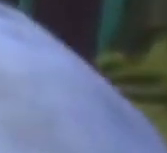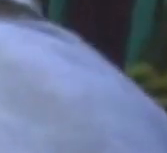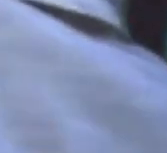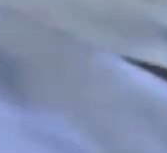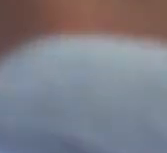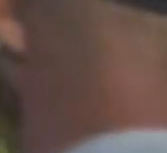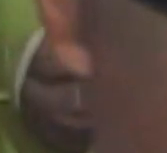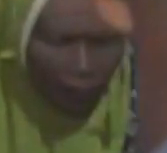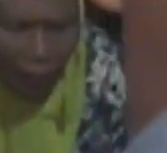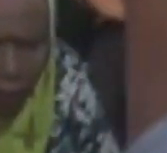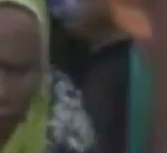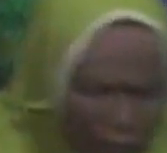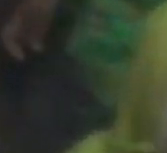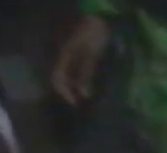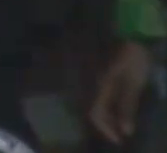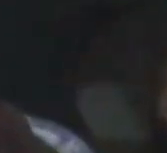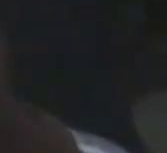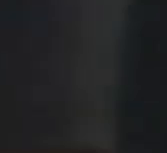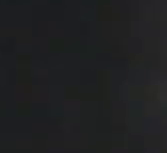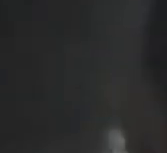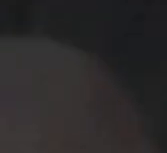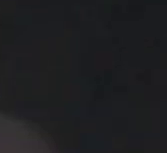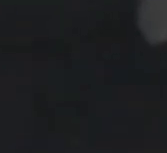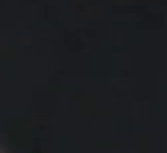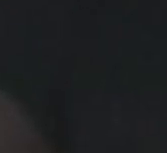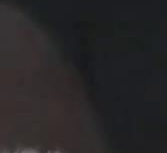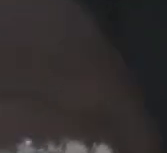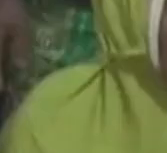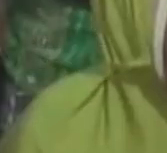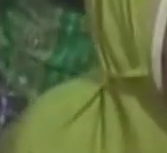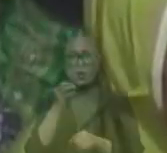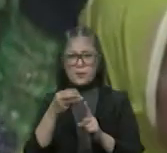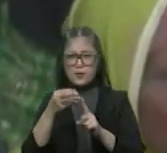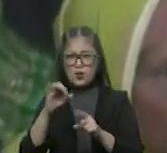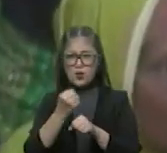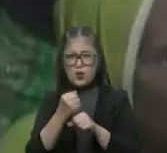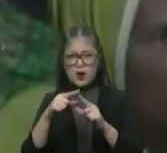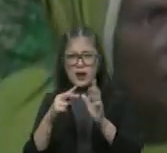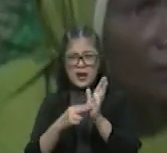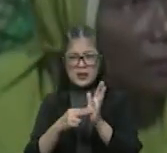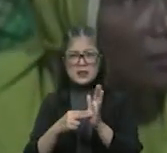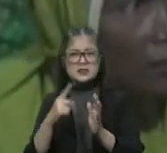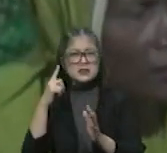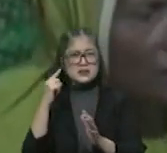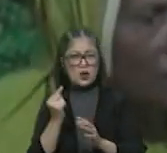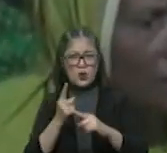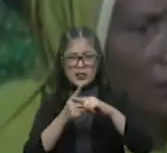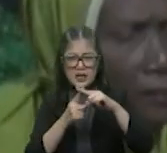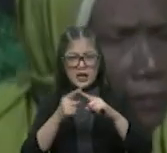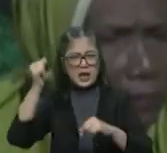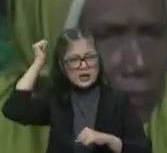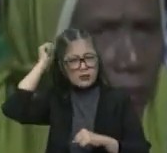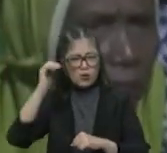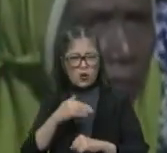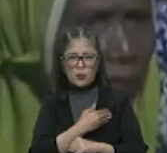duka di Desa Wates Kecamatan gedung Jati gerobogan Jawa Tengah Ibu korbaris pingsan sementara